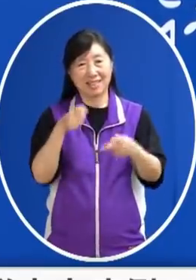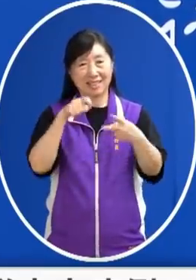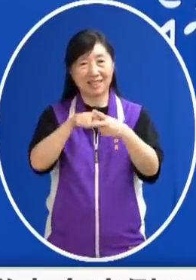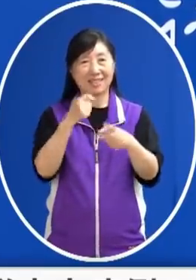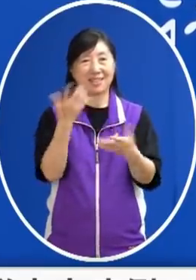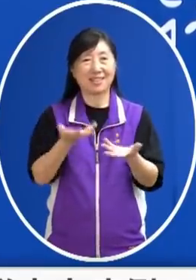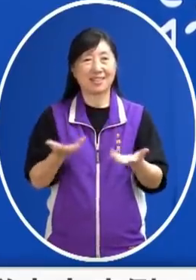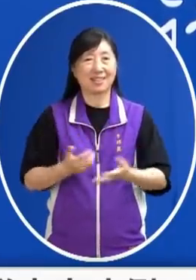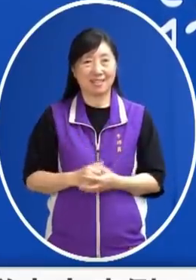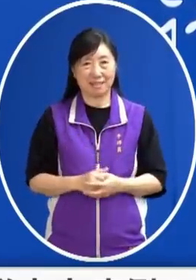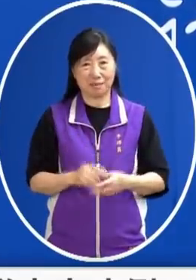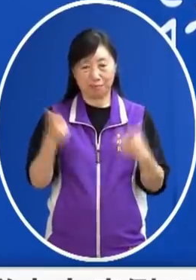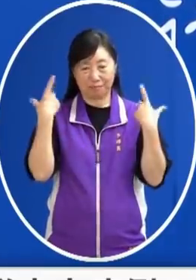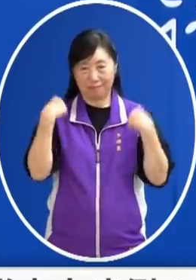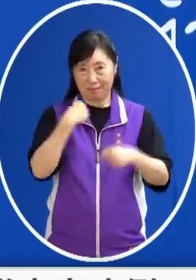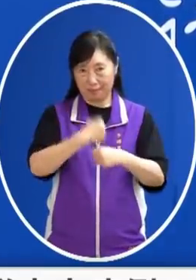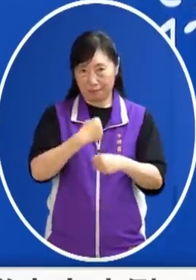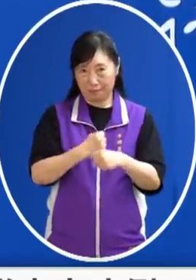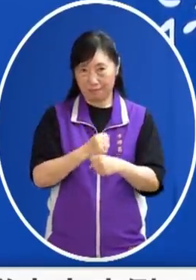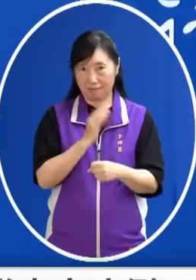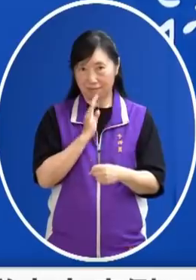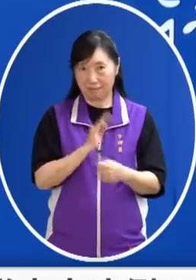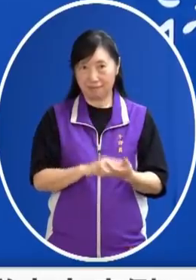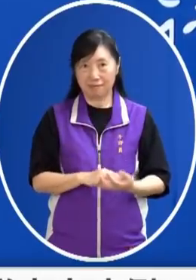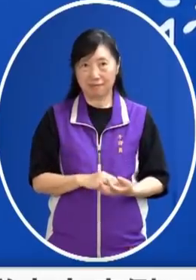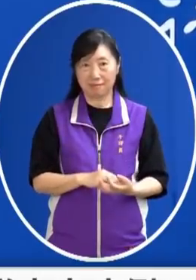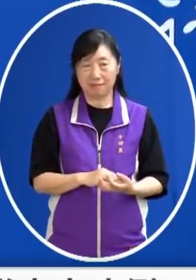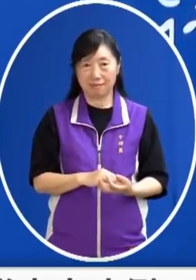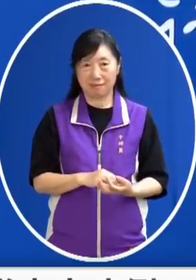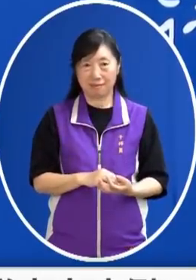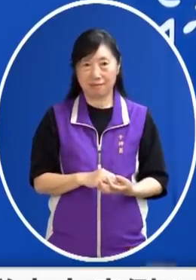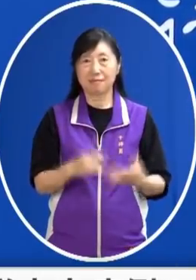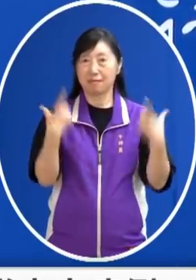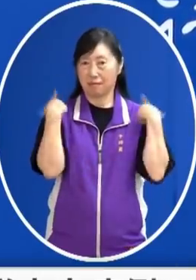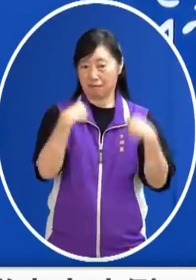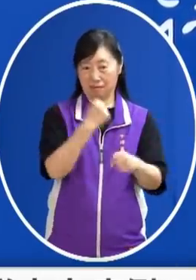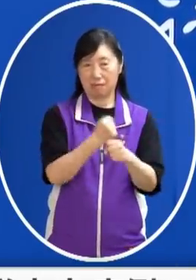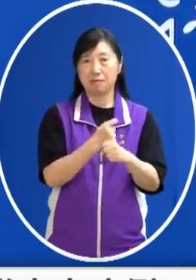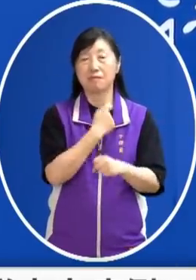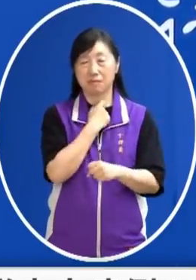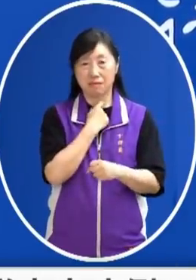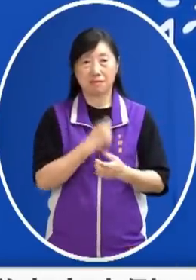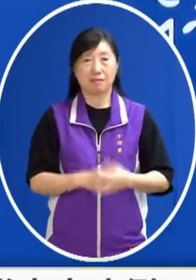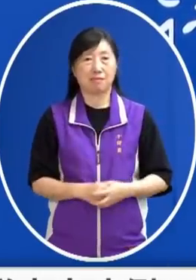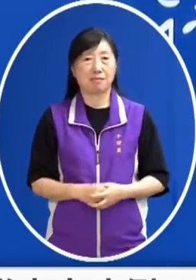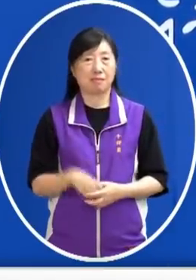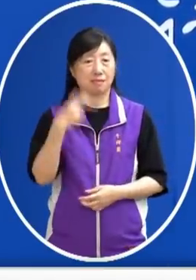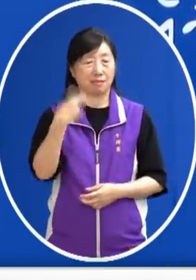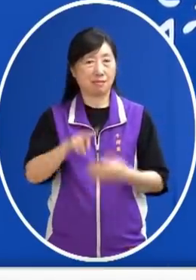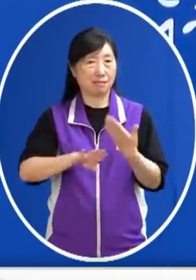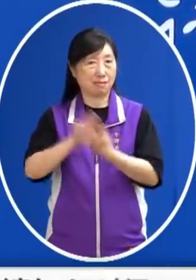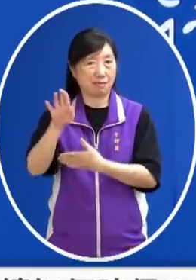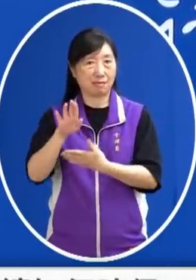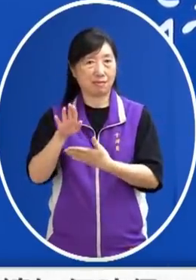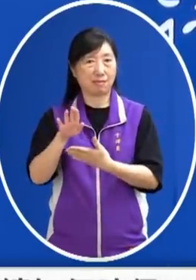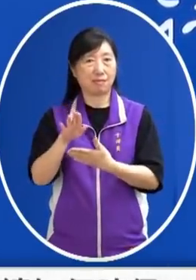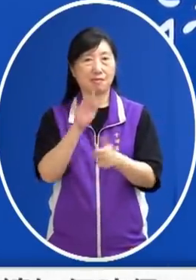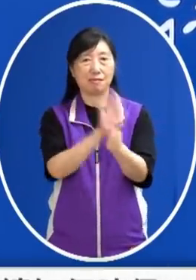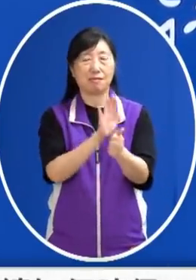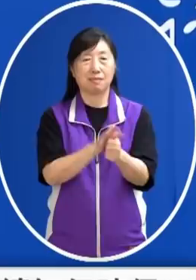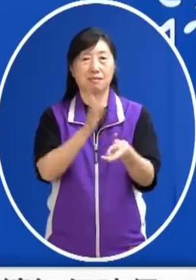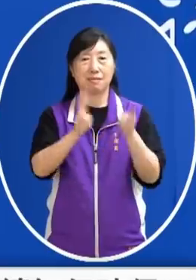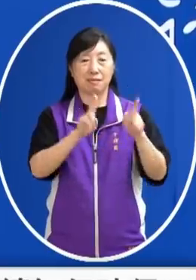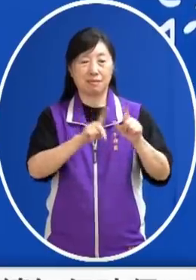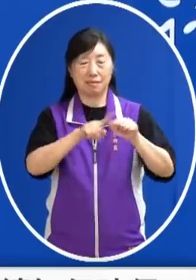以我本来的职务、本来的职责，当然还是要去执行。那另外就是帮忙指挥中心